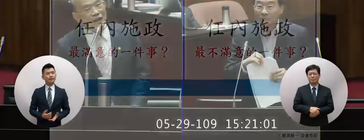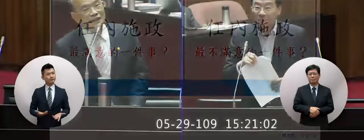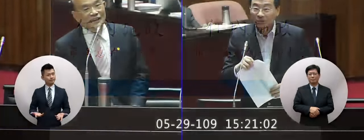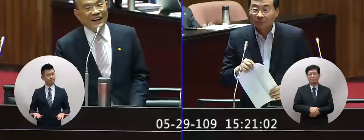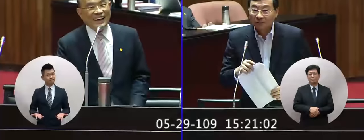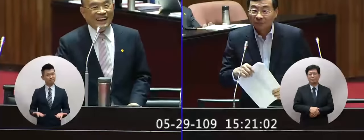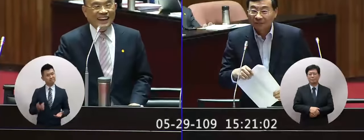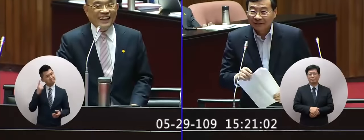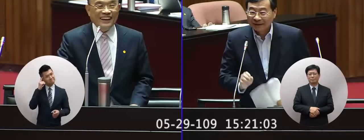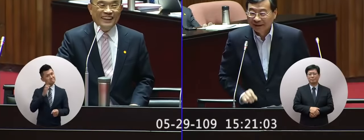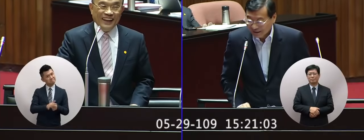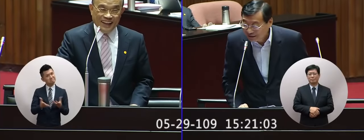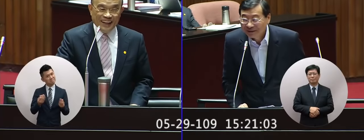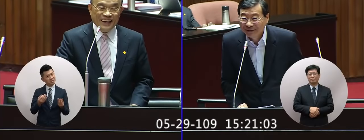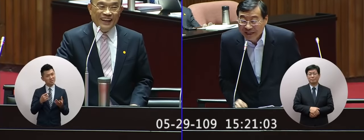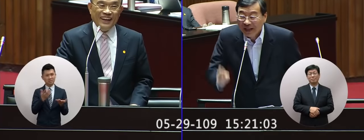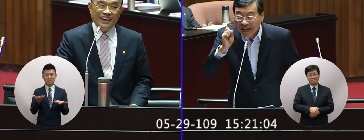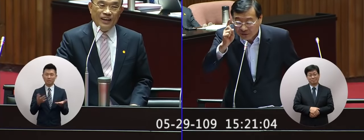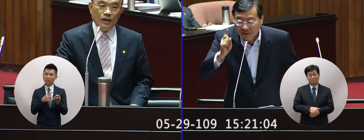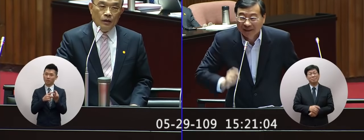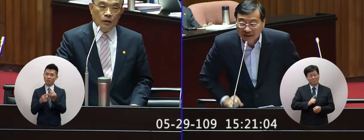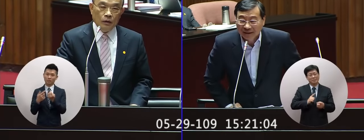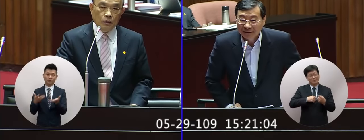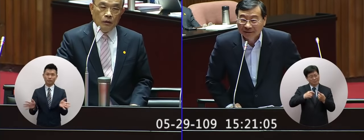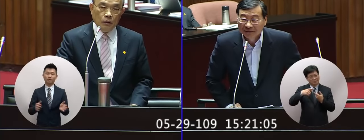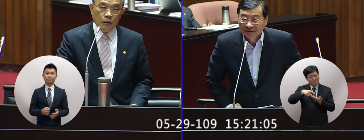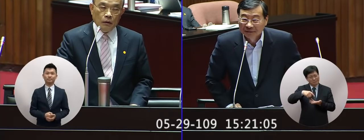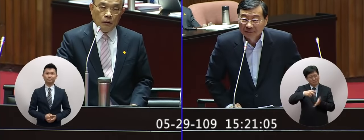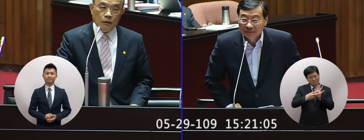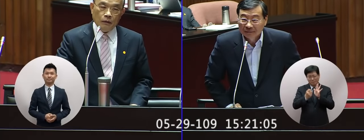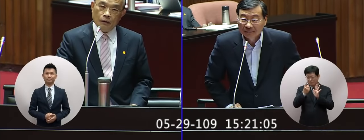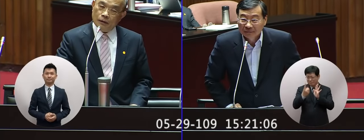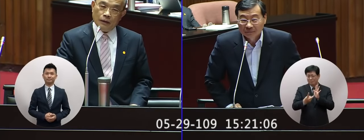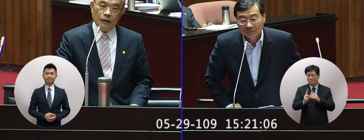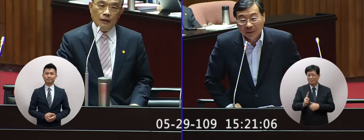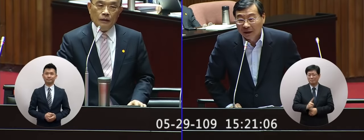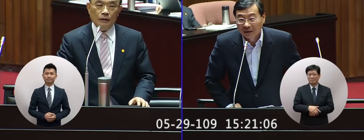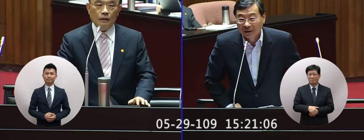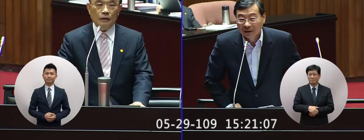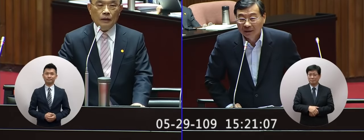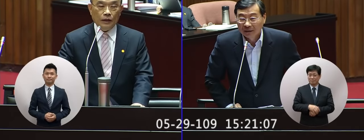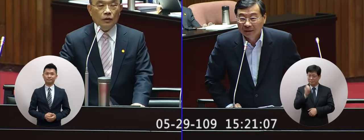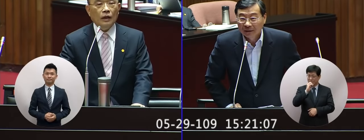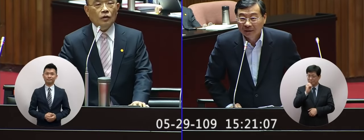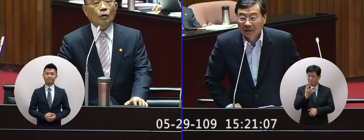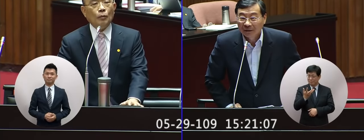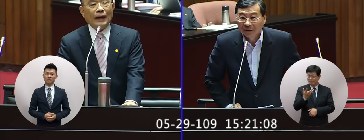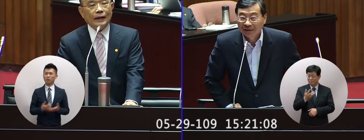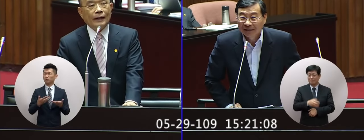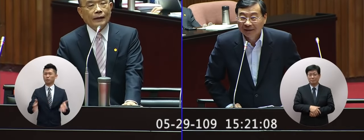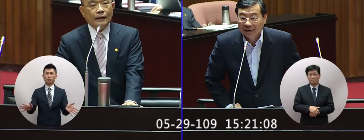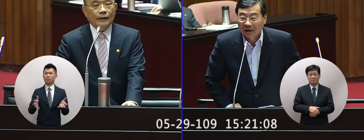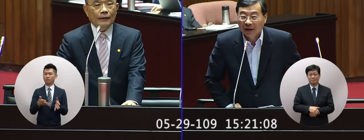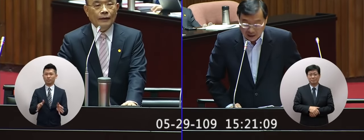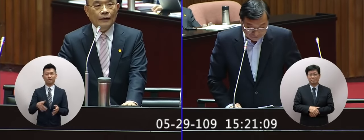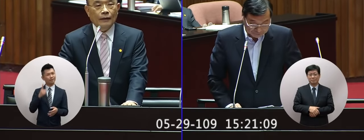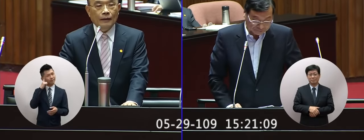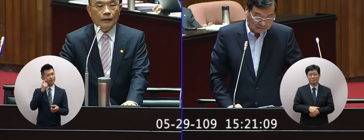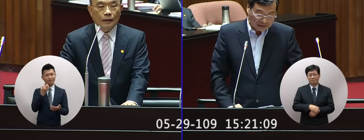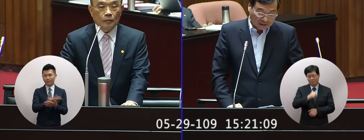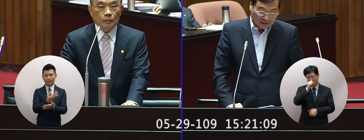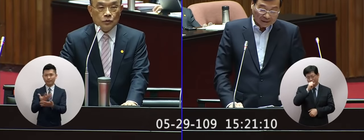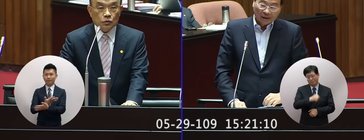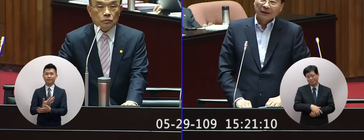很多不满意的啦， 嘿嘿，你列举一二，没有， 很多不满意的。 哦，